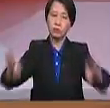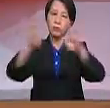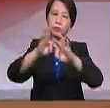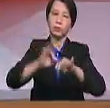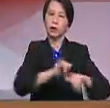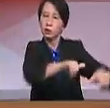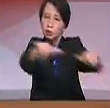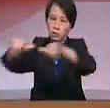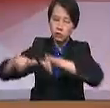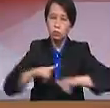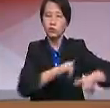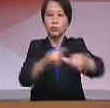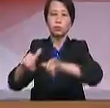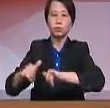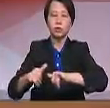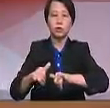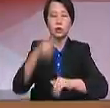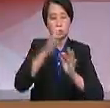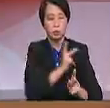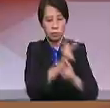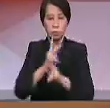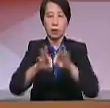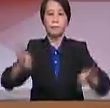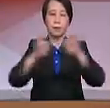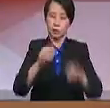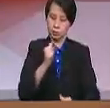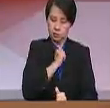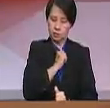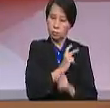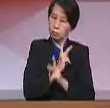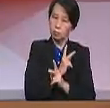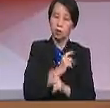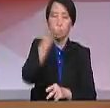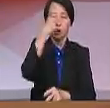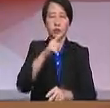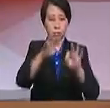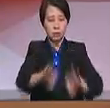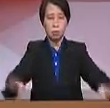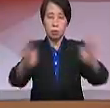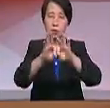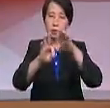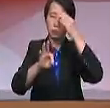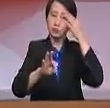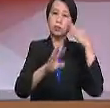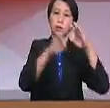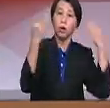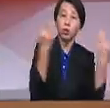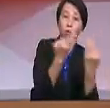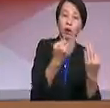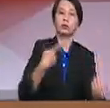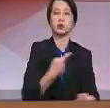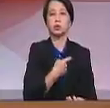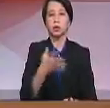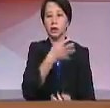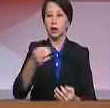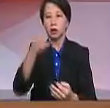semua, untuk menjaga kepentingan diri sendiri, untuk kepentingan keluarga kita dan